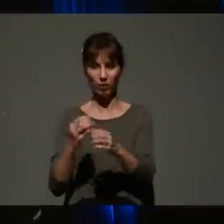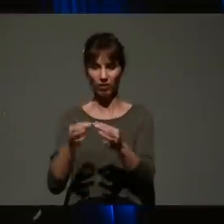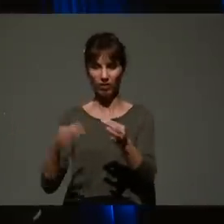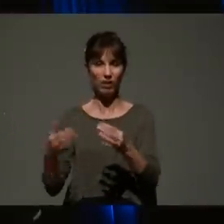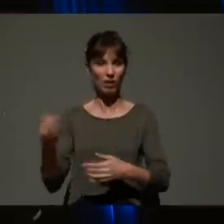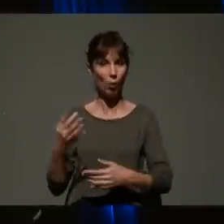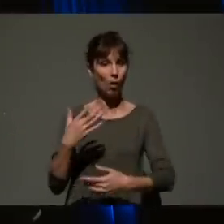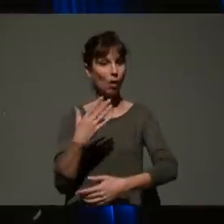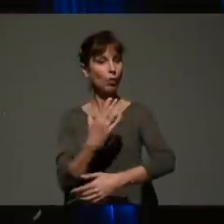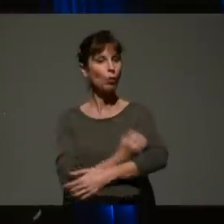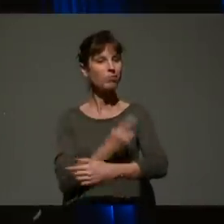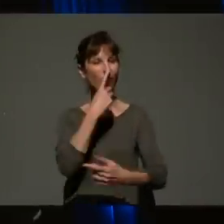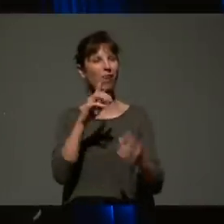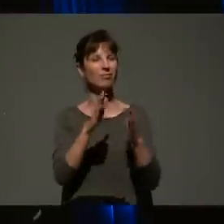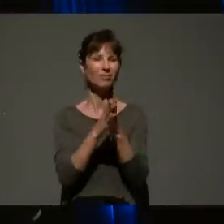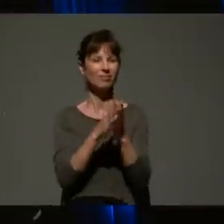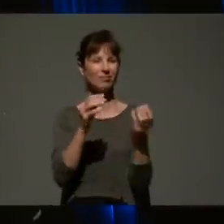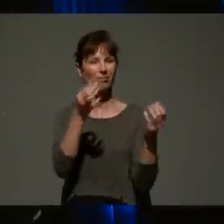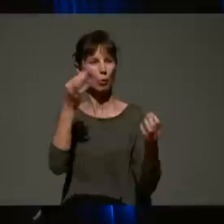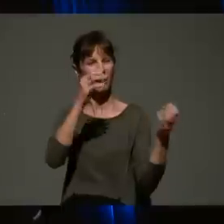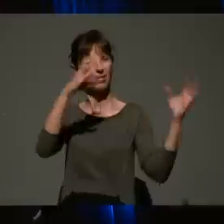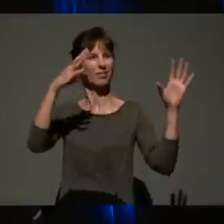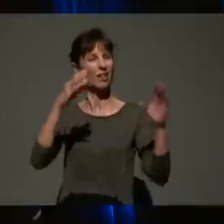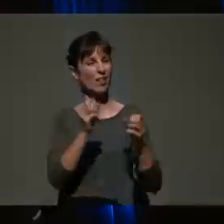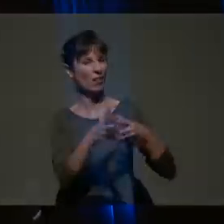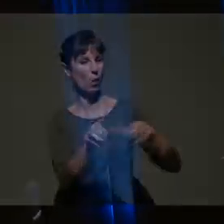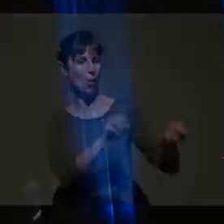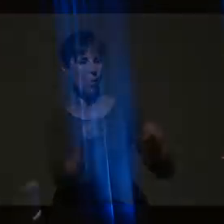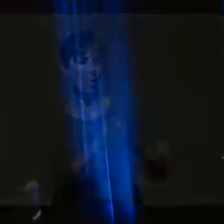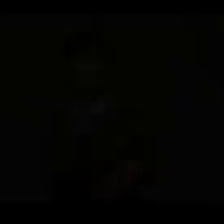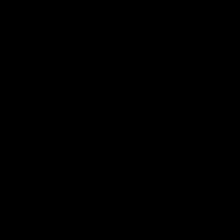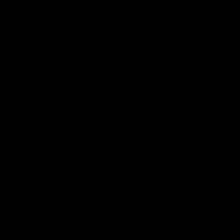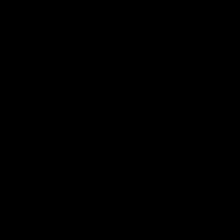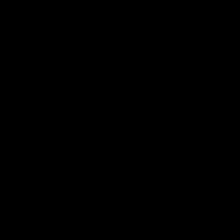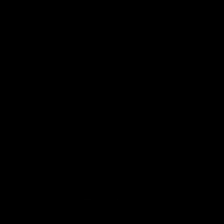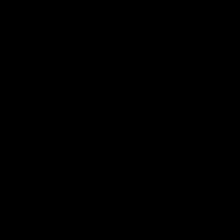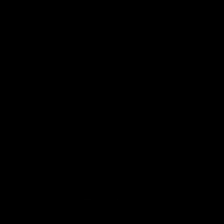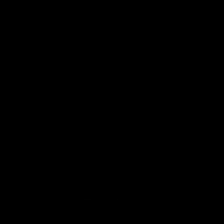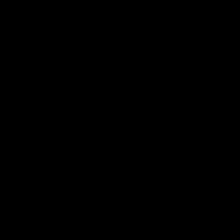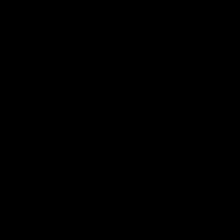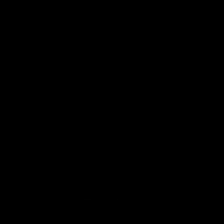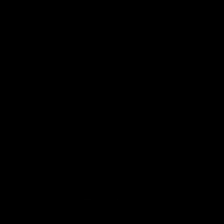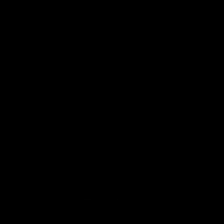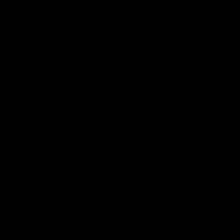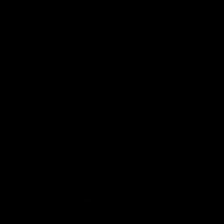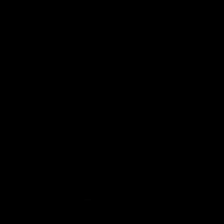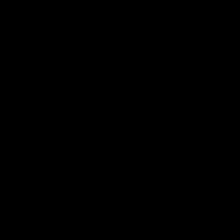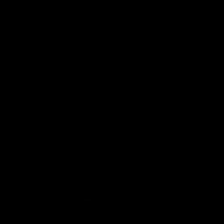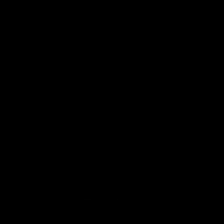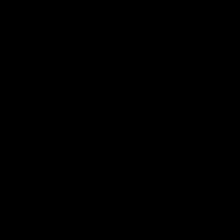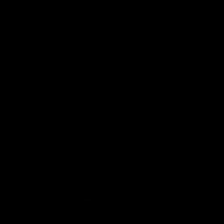pas uniquement le cyclisme, c'est pour ça que j'ai sorti une photo, mais une seule, du cyclisme, mais ça concerne plus ou moins tous les